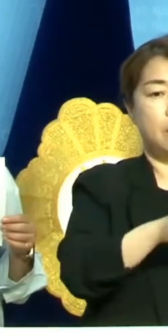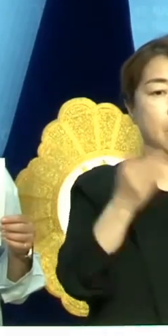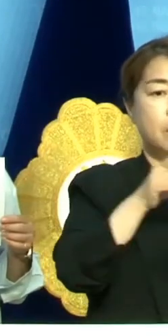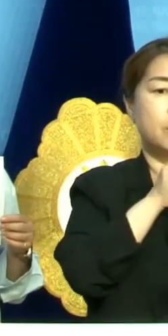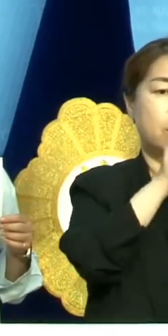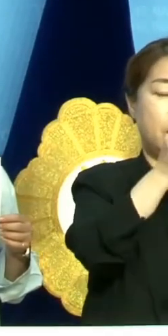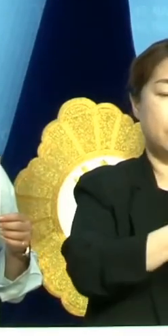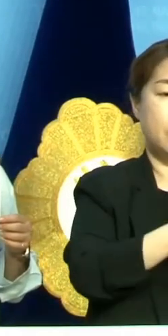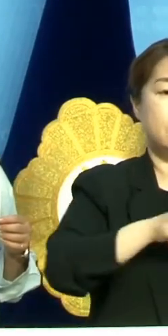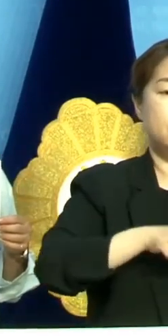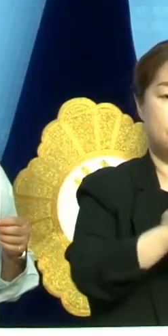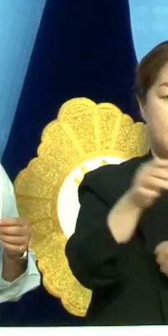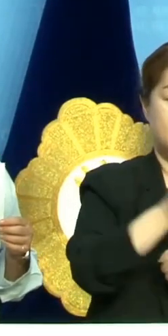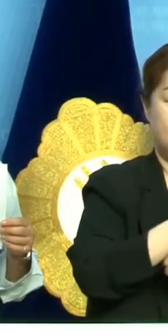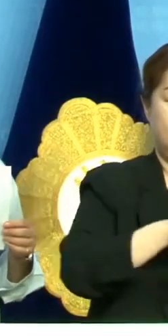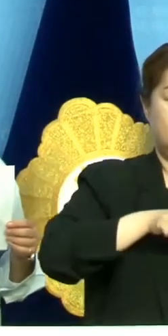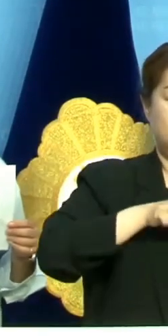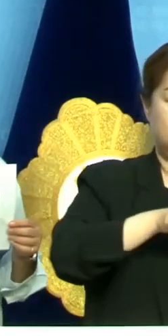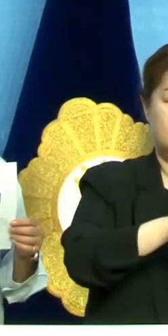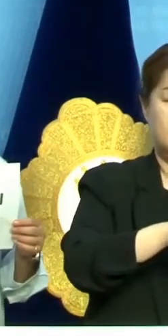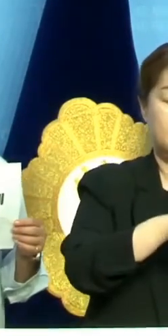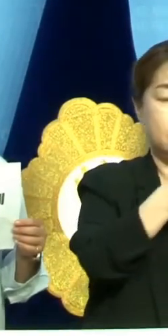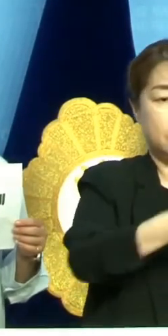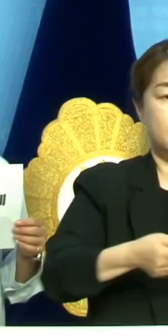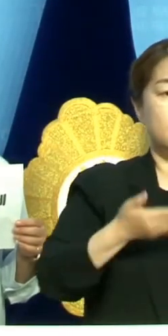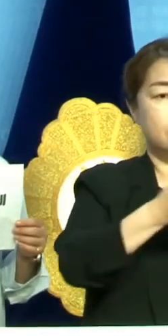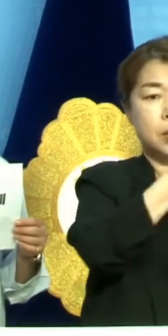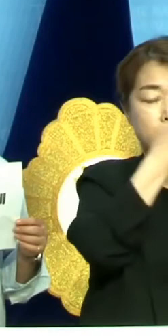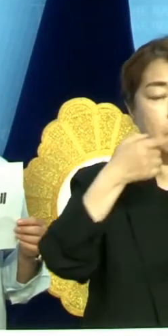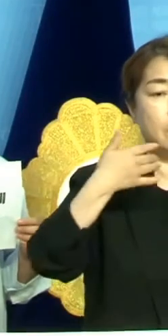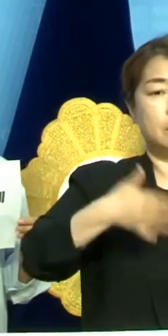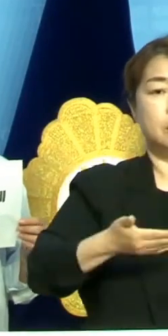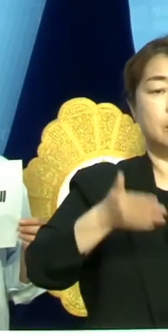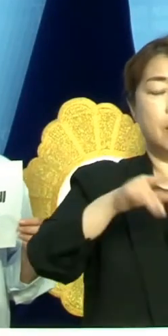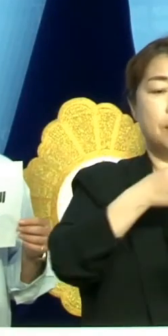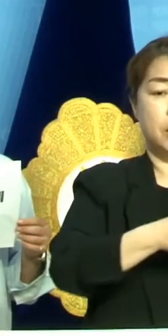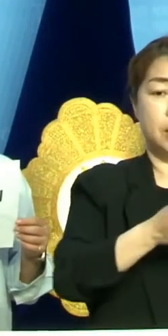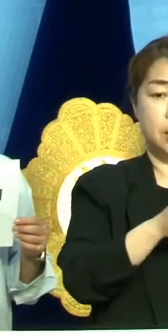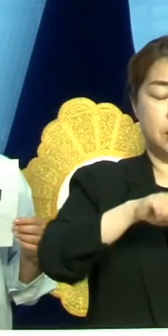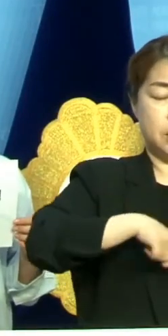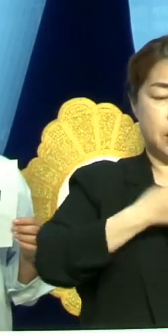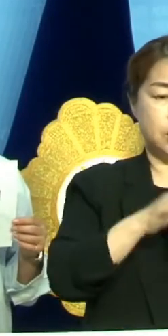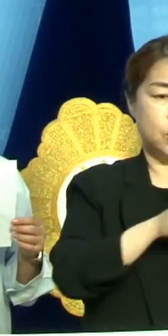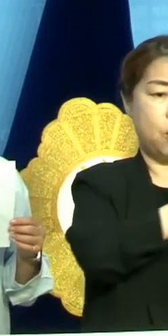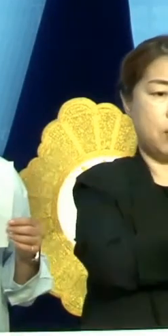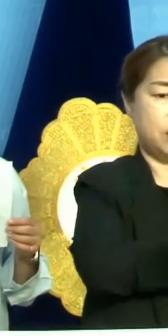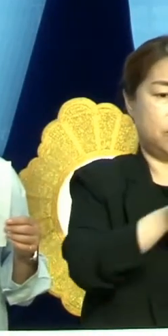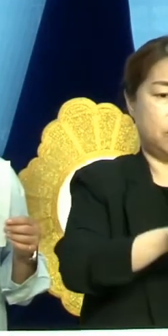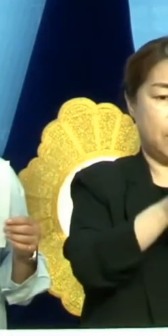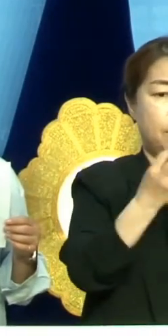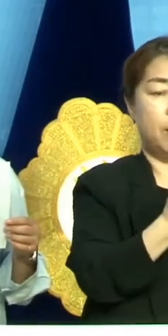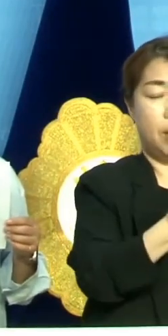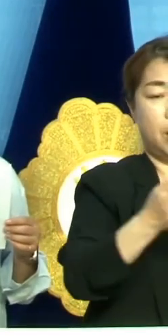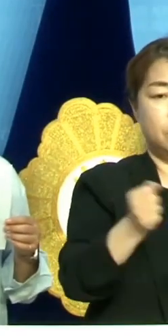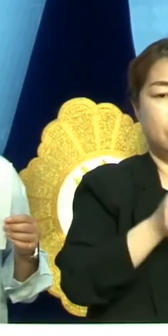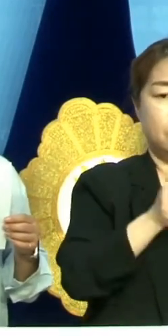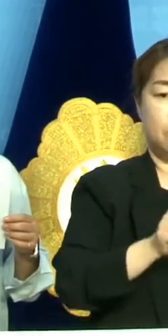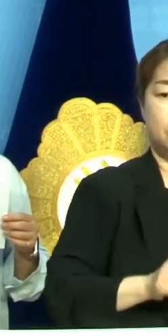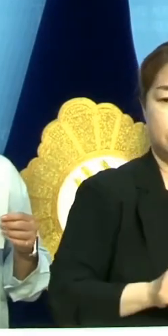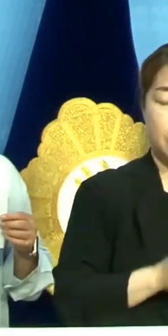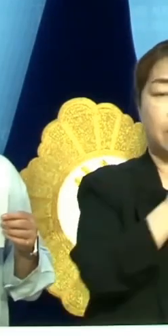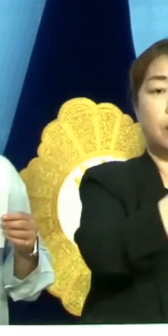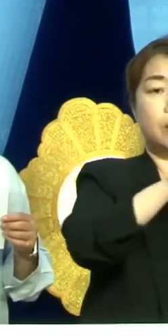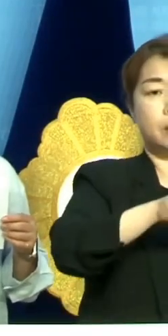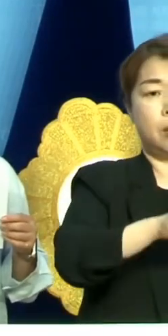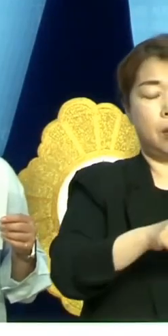학교에서 불이익을 중 사례는 확인되지 않았습니다 피해자가 자신의 권리를 구제하는 하나의 수단으로써 소송을 제기하고